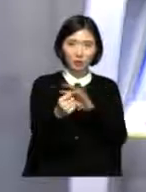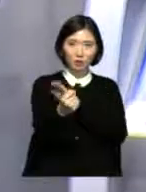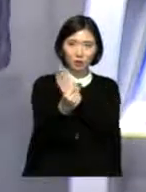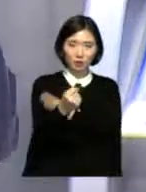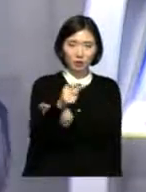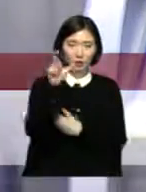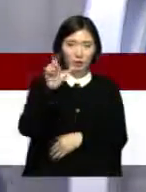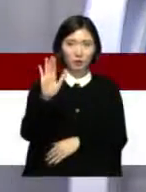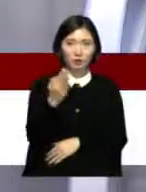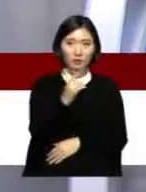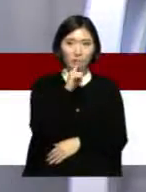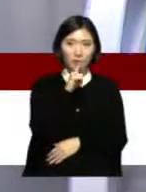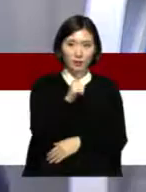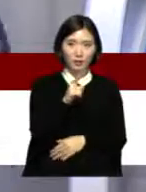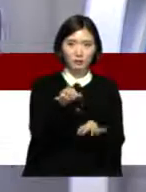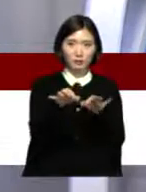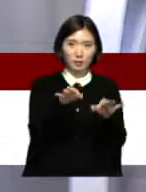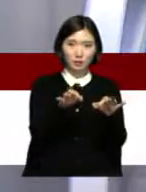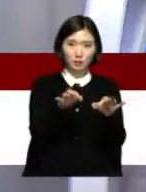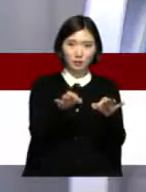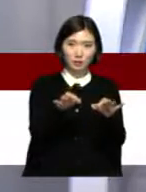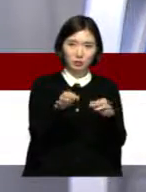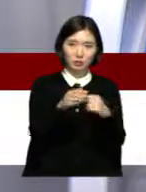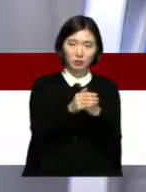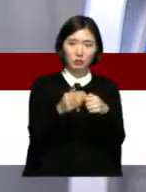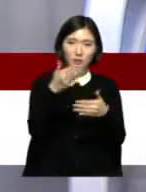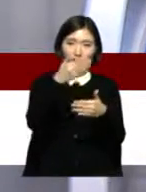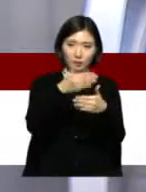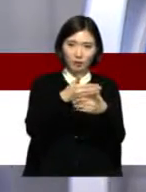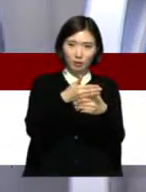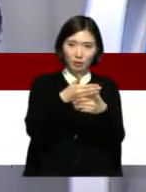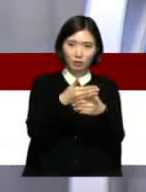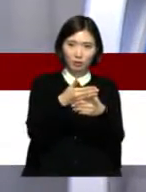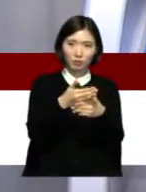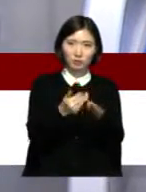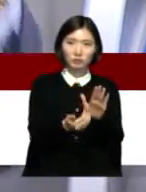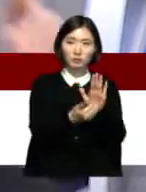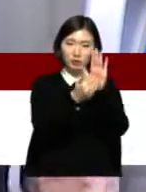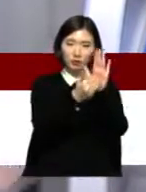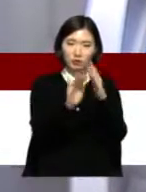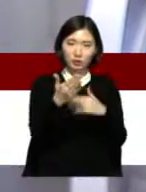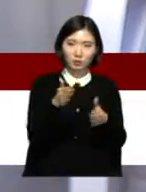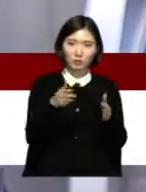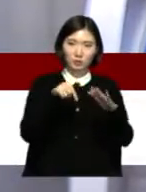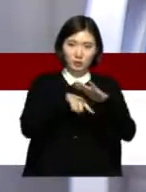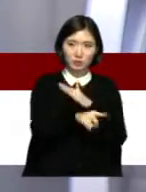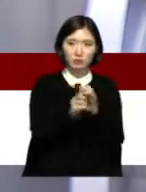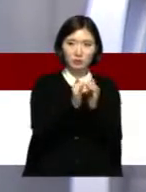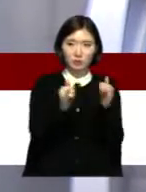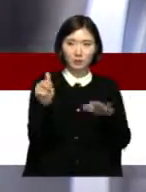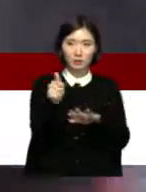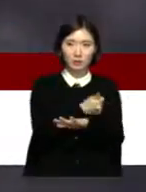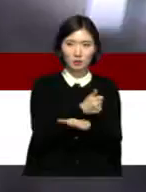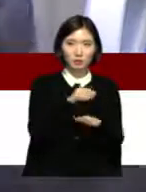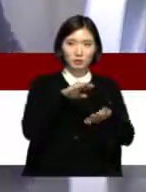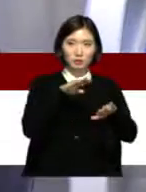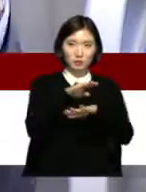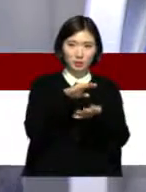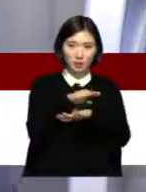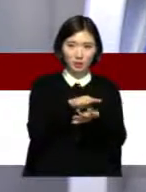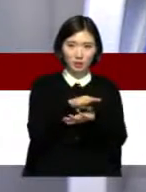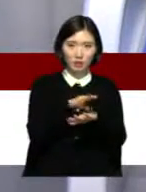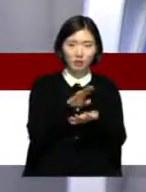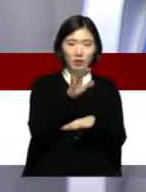상권이 차단벽이 돼가지고 지하로 사람이 다닐 수 있게끔 또 차량 통행이 되지 않게끔 했던